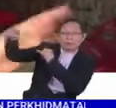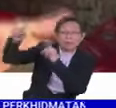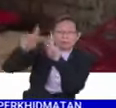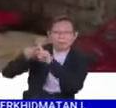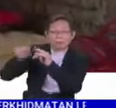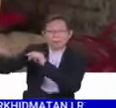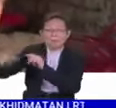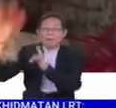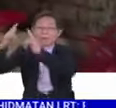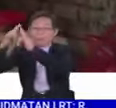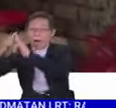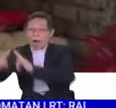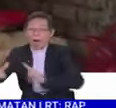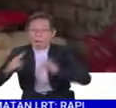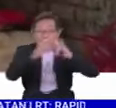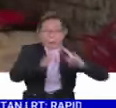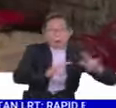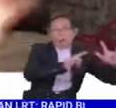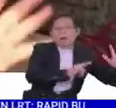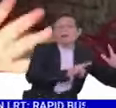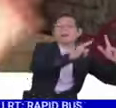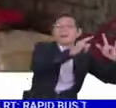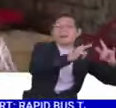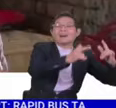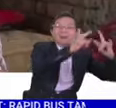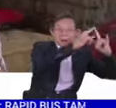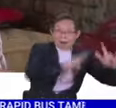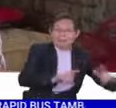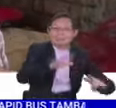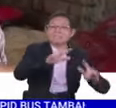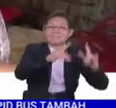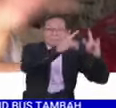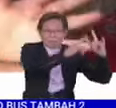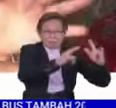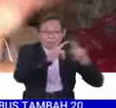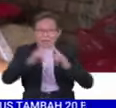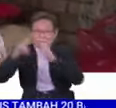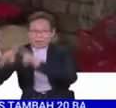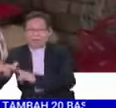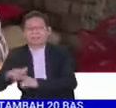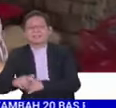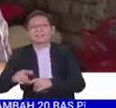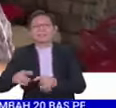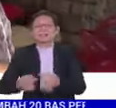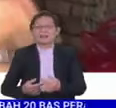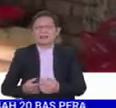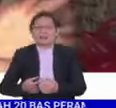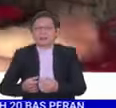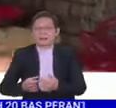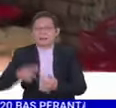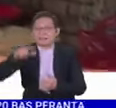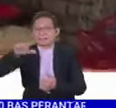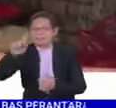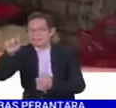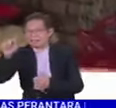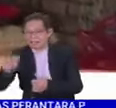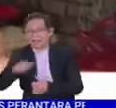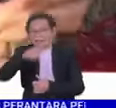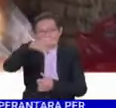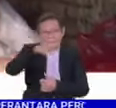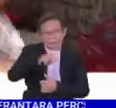tengok markas 3 parti kat situ. Ada Pejuang, ada BN, ada PN,